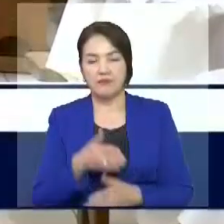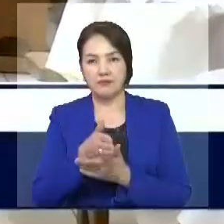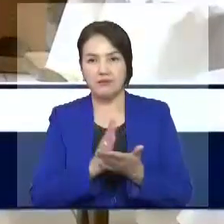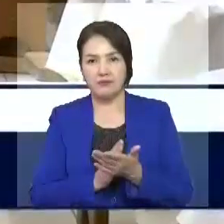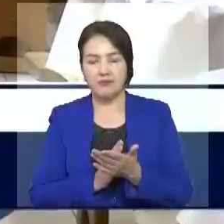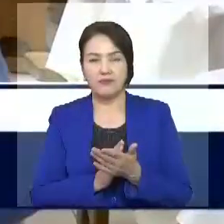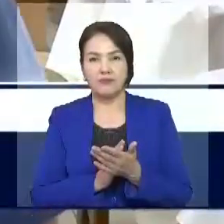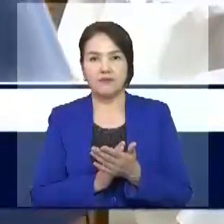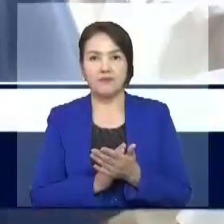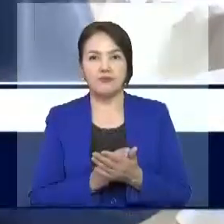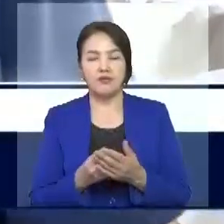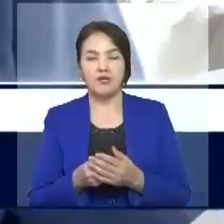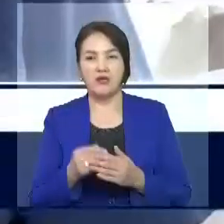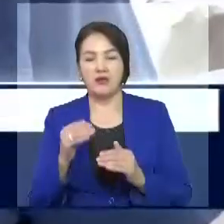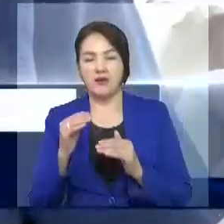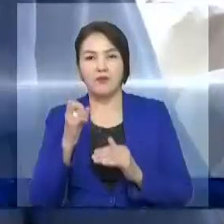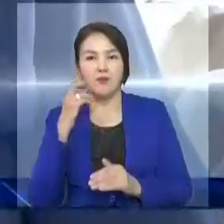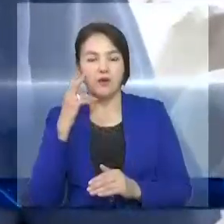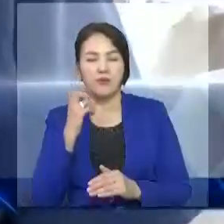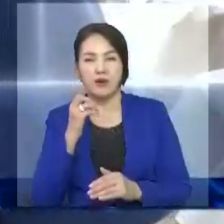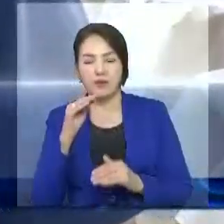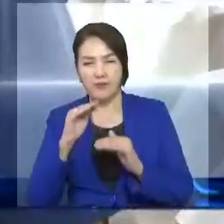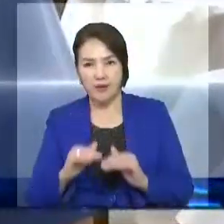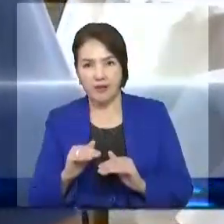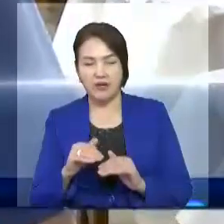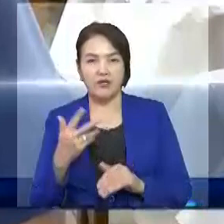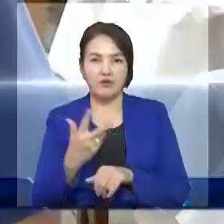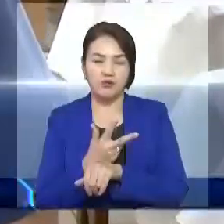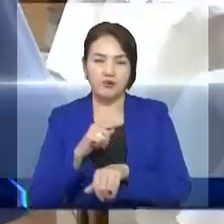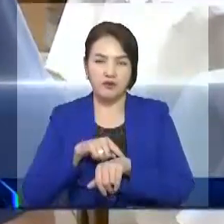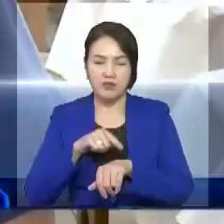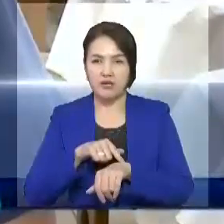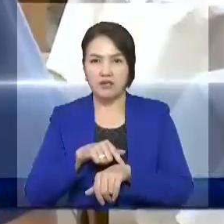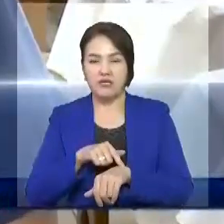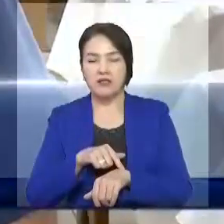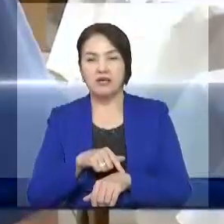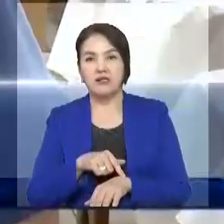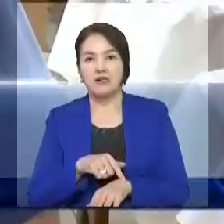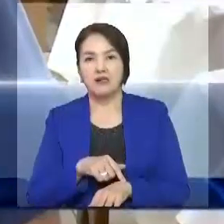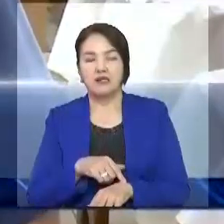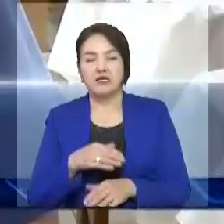нанымыз, сосын полдынегіміз бар. Ол сағат үште, оған